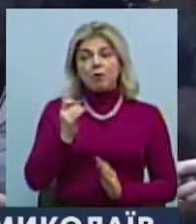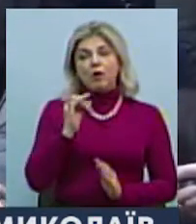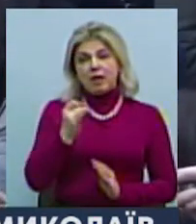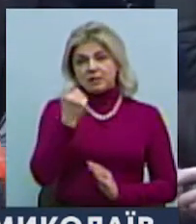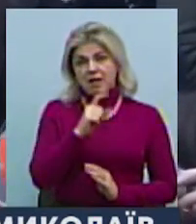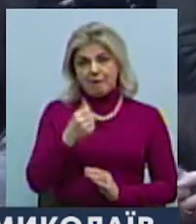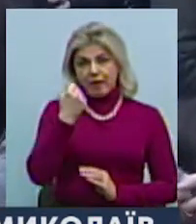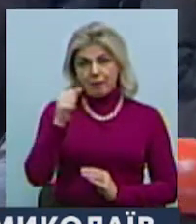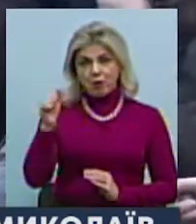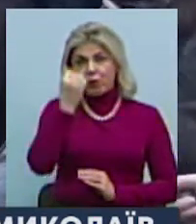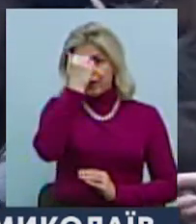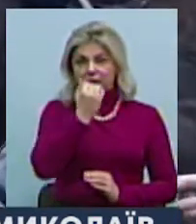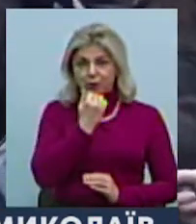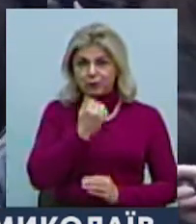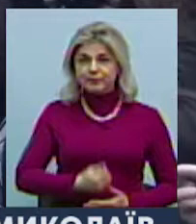Дякую.